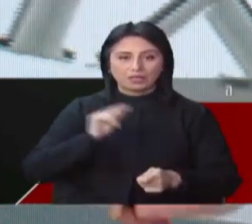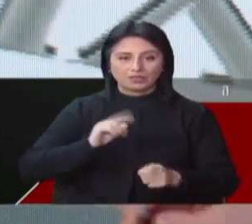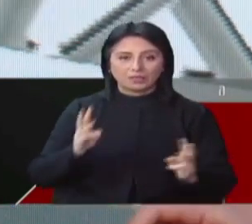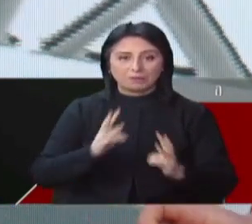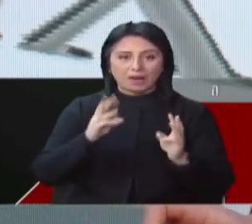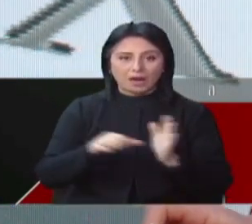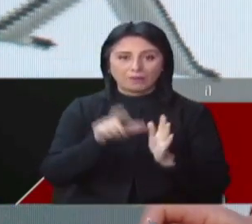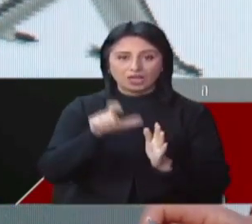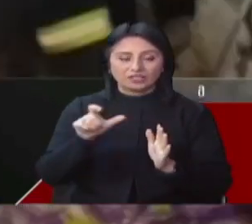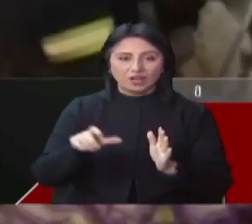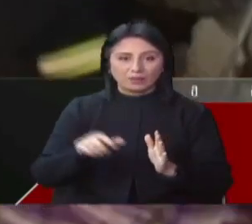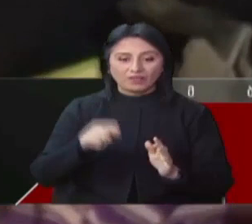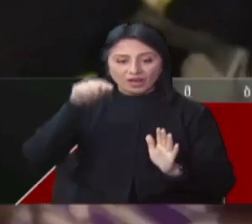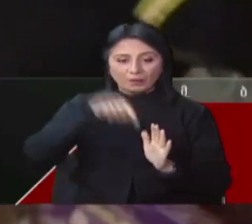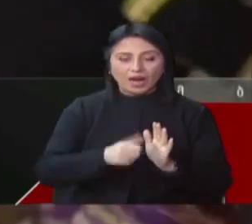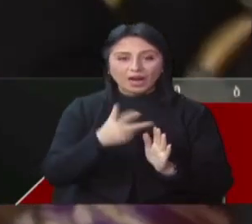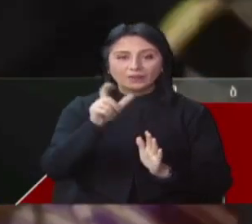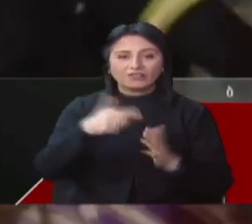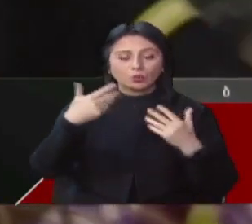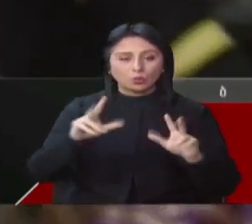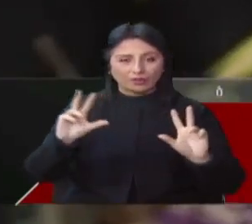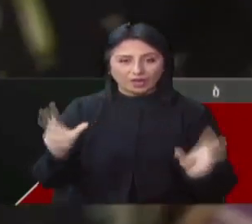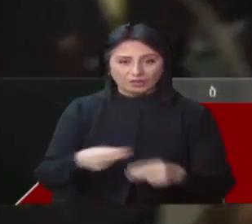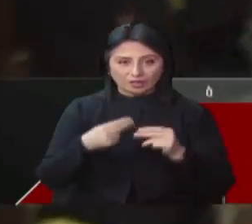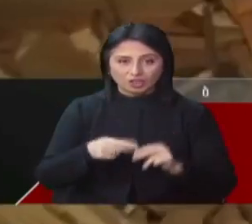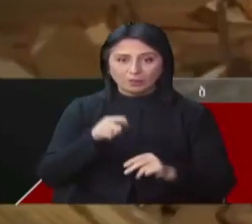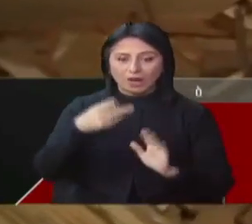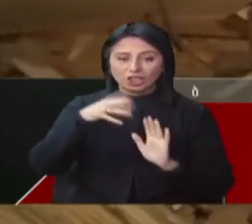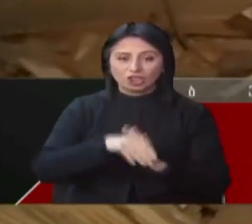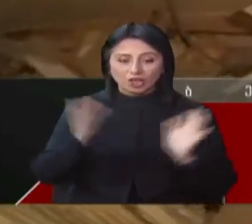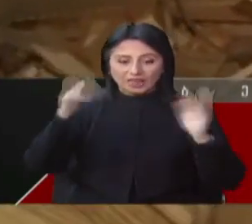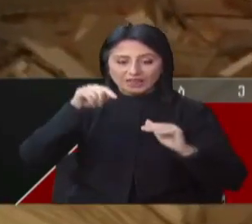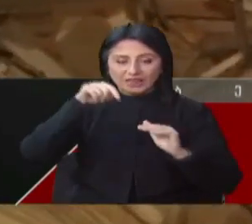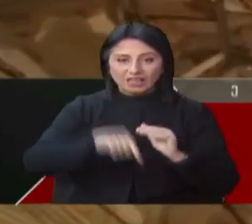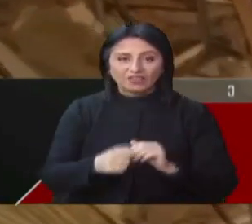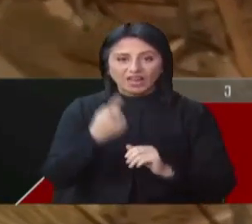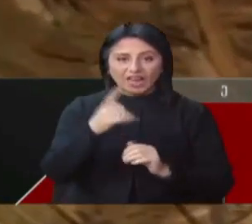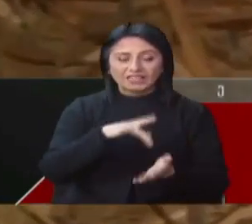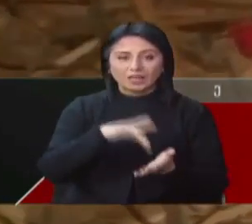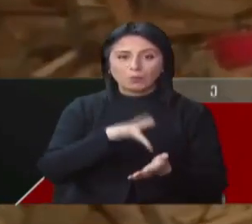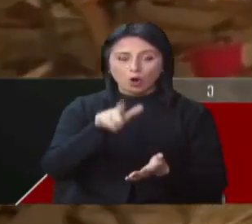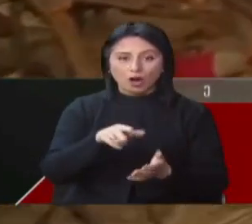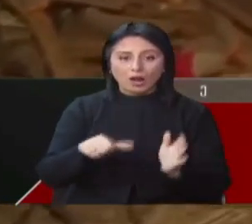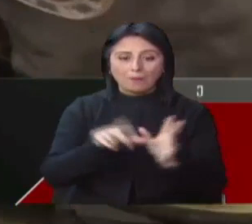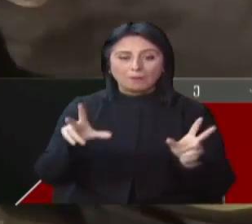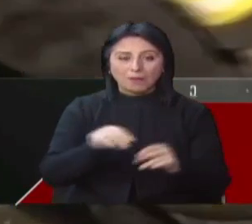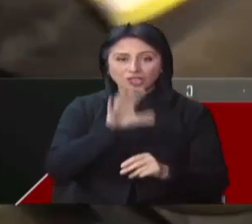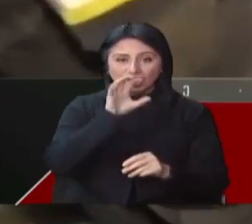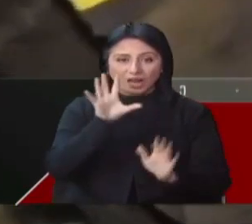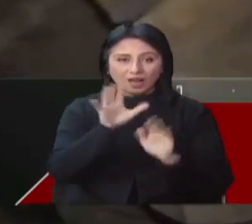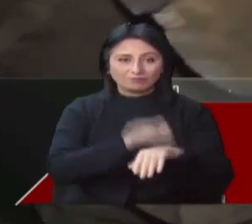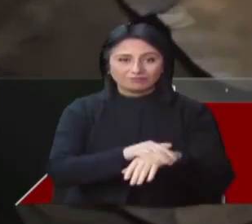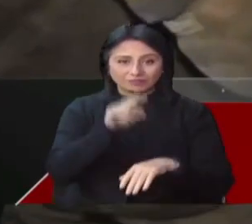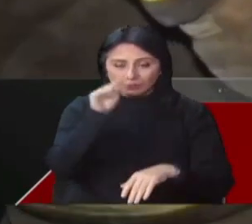მეხანძრე მაშველებმა ნანგრევებში მოყოლილი რამდენიმე ადამიანი უკვე გადაარჩინეს. მათ შორის ნანგრევებში მოყოლილი ერთი მოქალაქე მაშველმა ძაღლმა